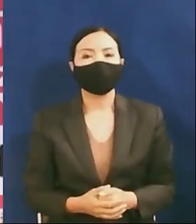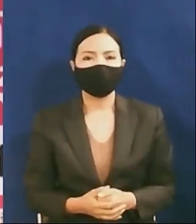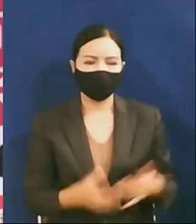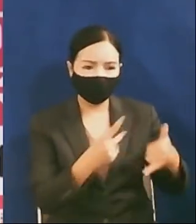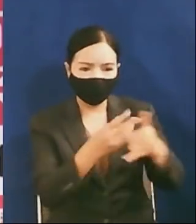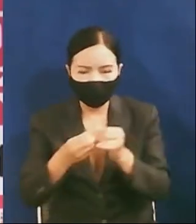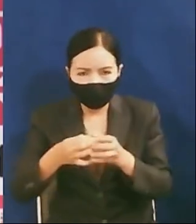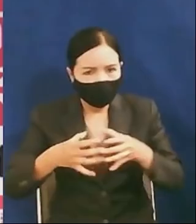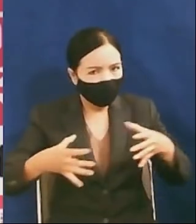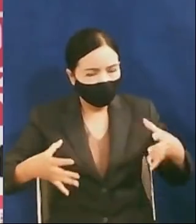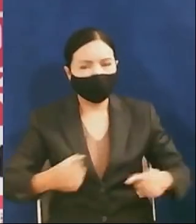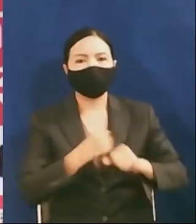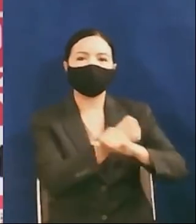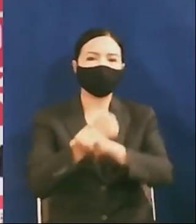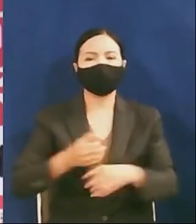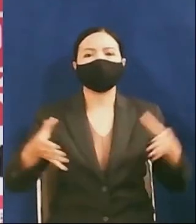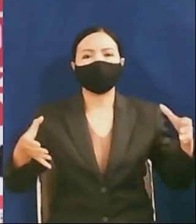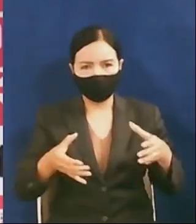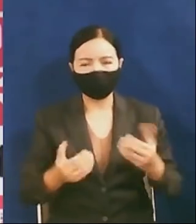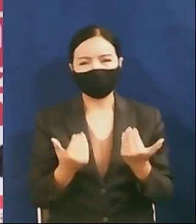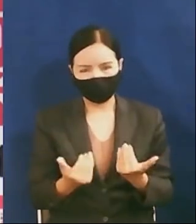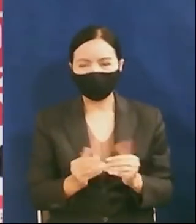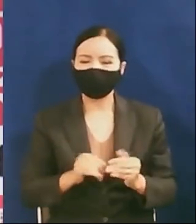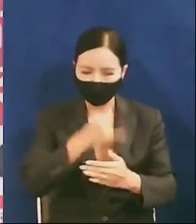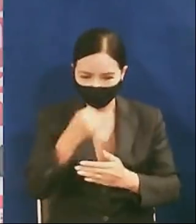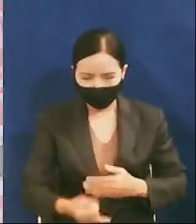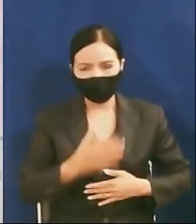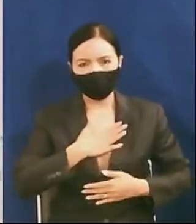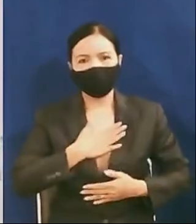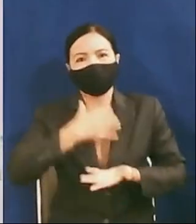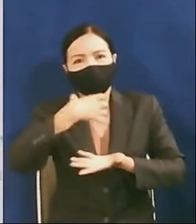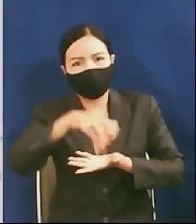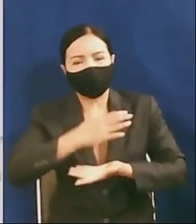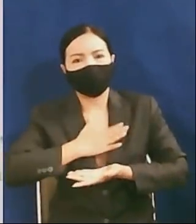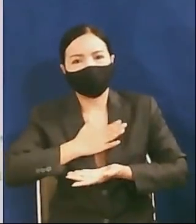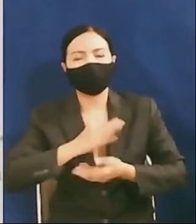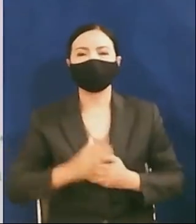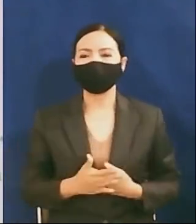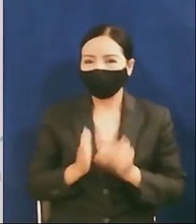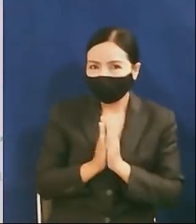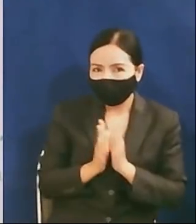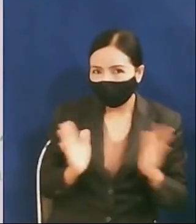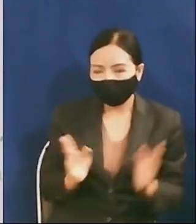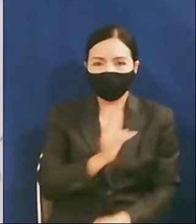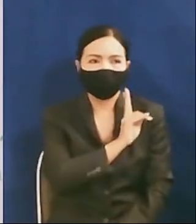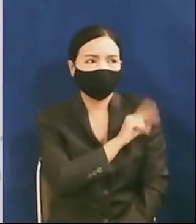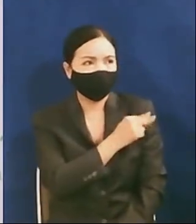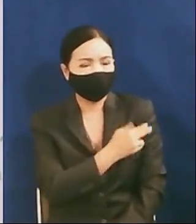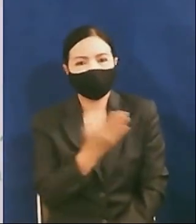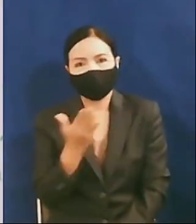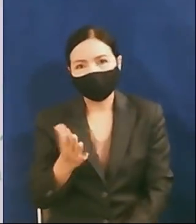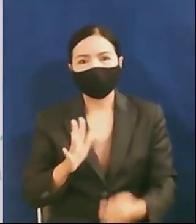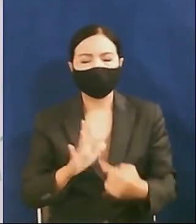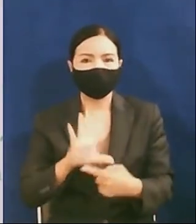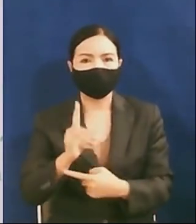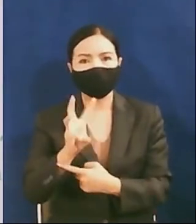ครับในวันนี้ผมขออนุญาตจบรายงานเพียงเท่านี้ครับขอบคุณครับ ขอบคุณค่ะขอบคุณคุณหมอเฉวยสันนะคะ